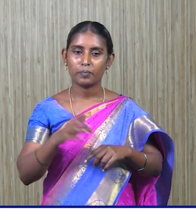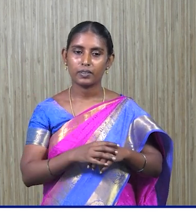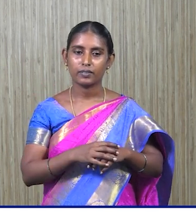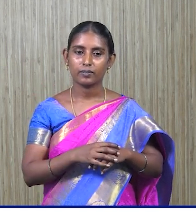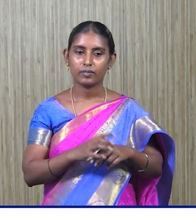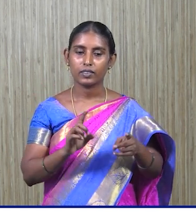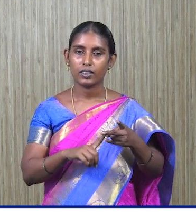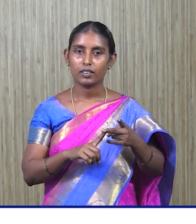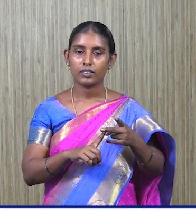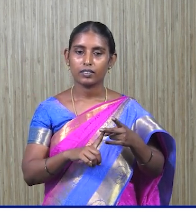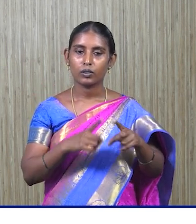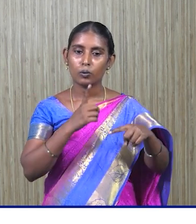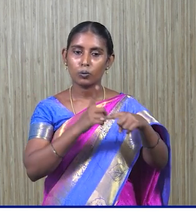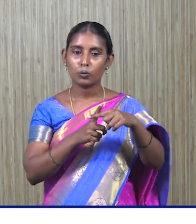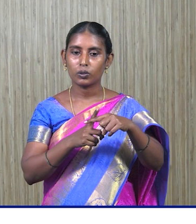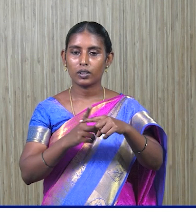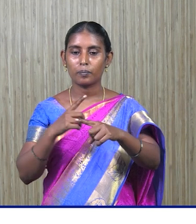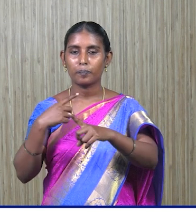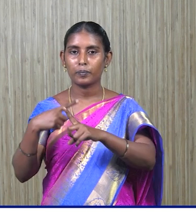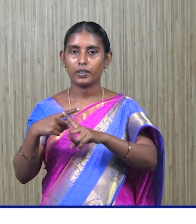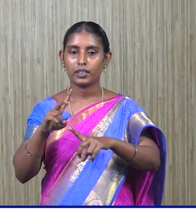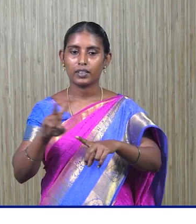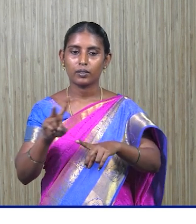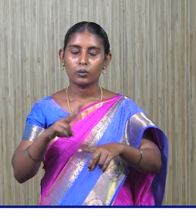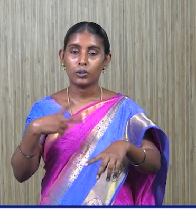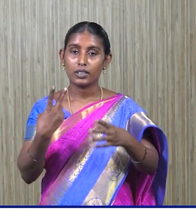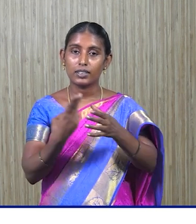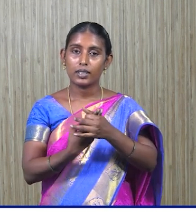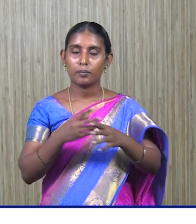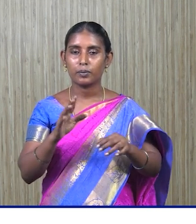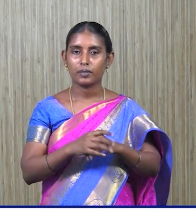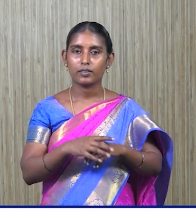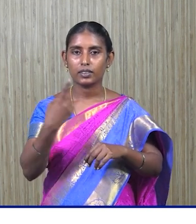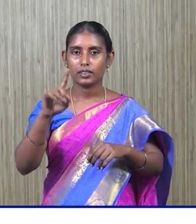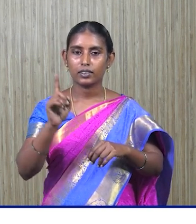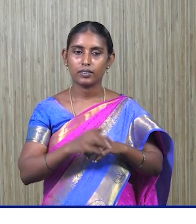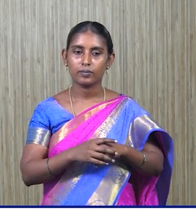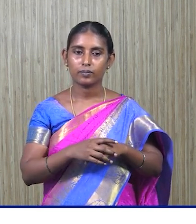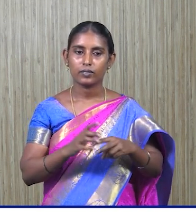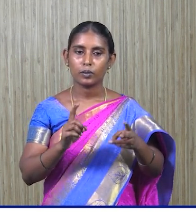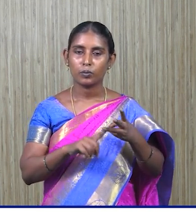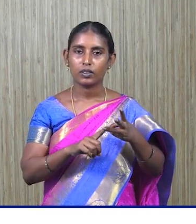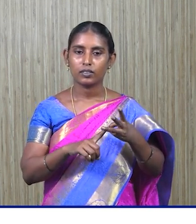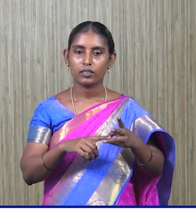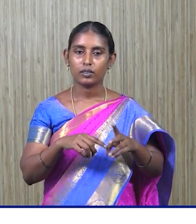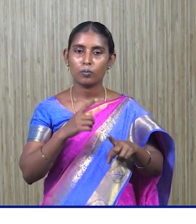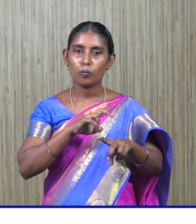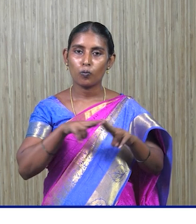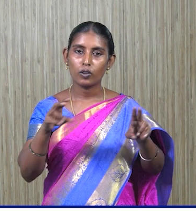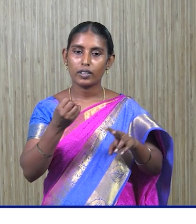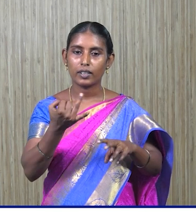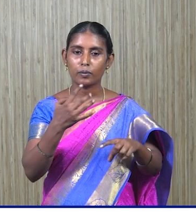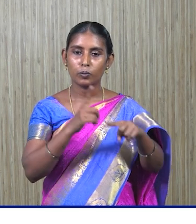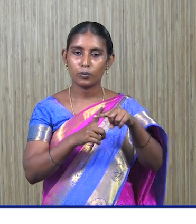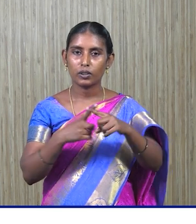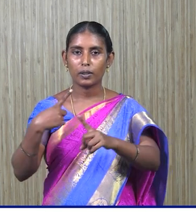கூட்டல் மற்றும் பெருக்கல் ஆகியவை சேர்ப்பு பண்பு உடையவை. சரியா தவறா? சரி. முழு எண்களின் கூட்டல் மற்றும் பெருக்கல் ஆகியவை பரிமாற்று